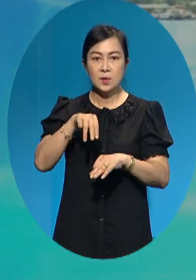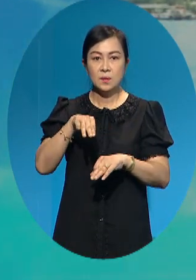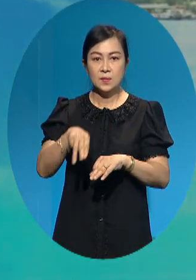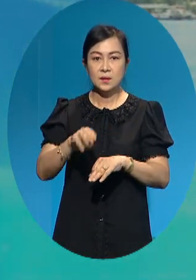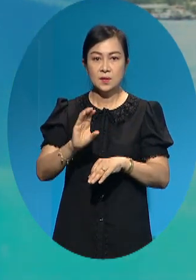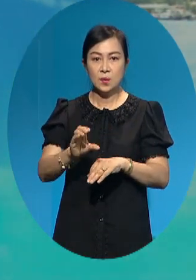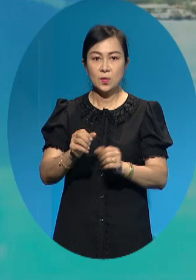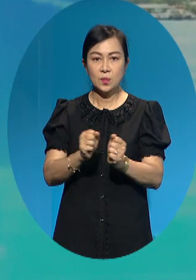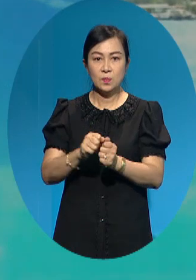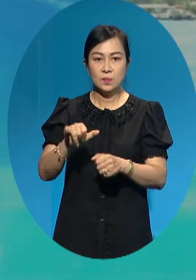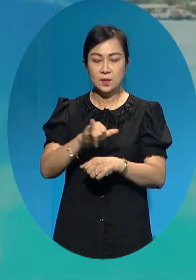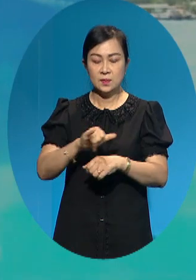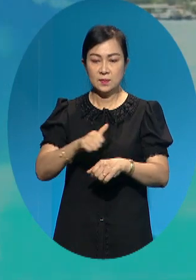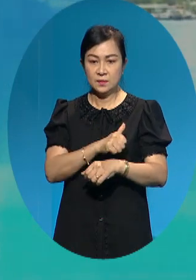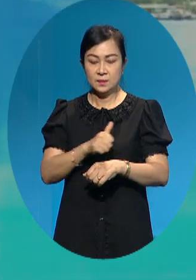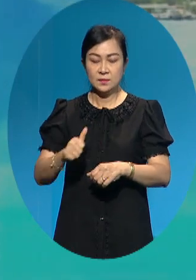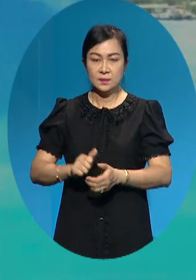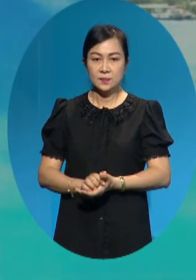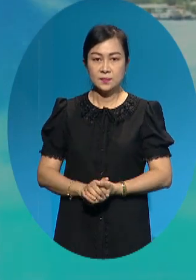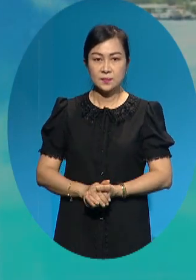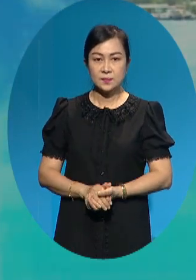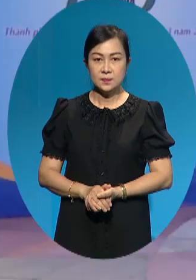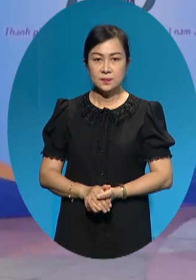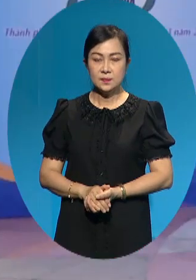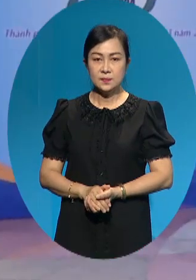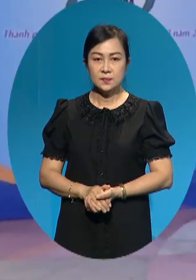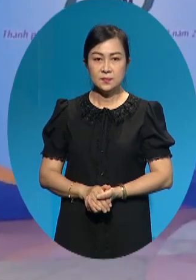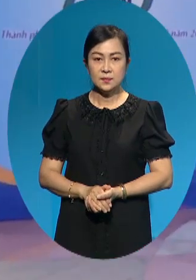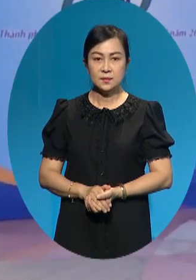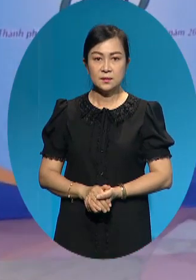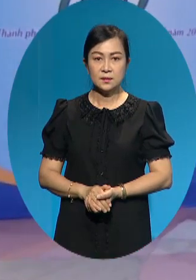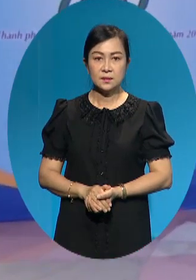Ngô Minh Châu cùng hơn 600 trại sinh.